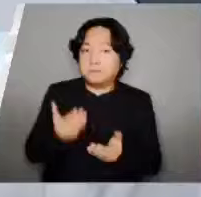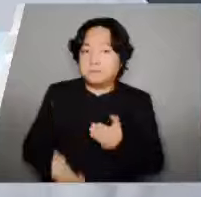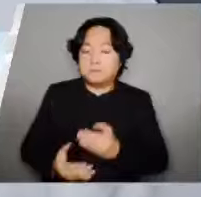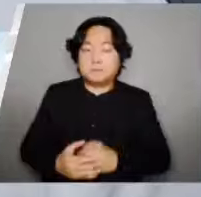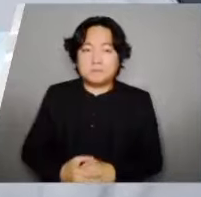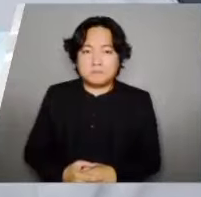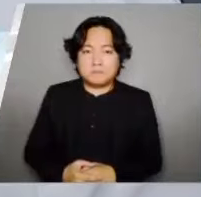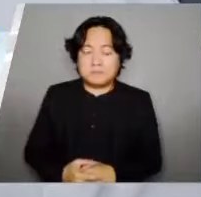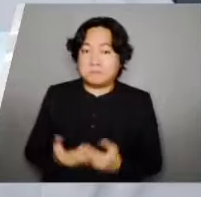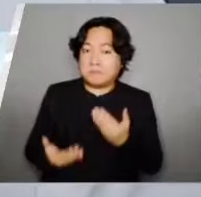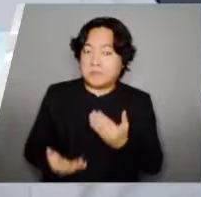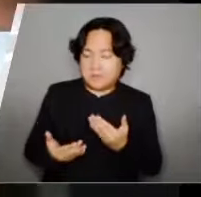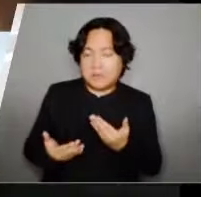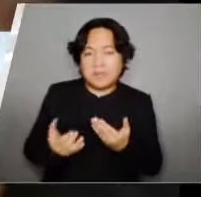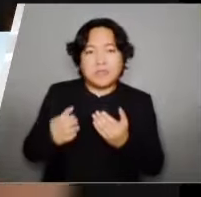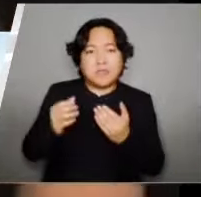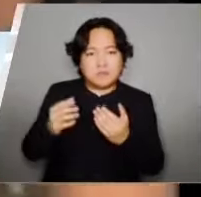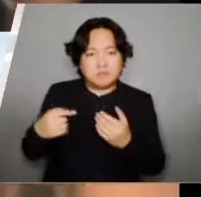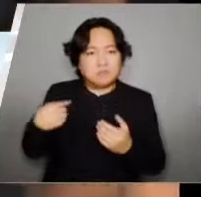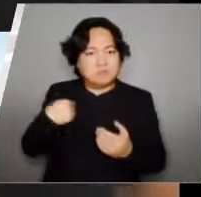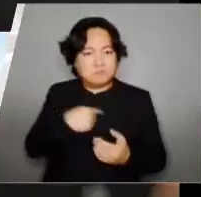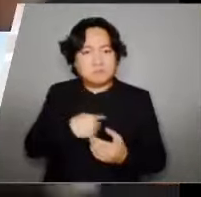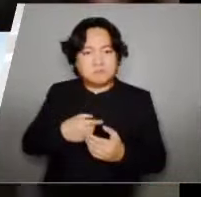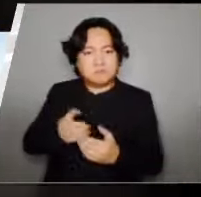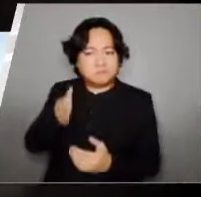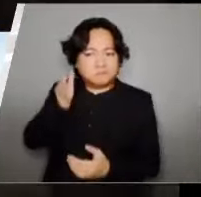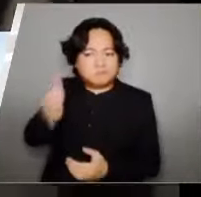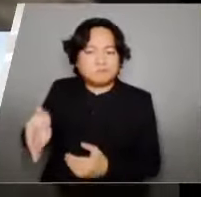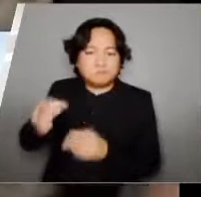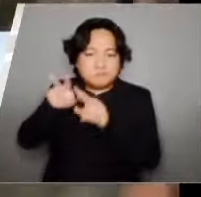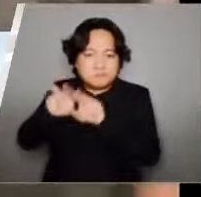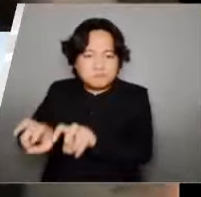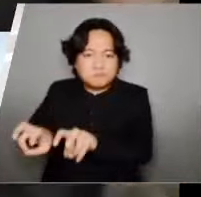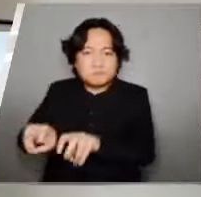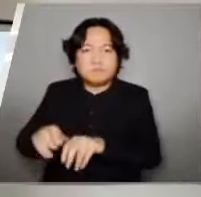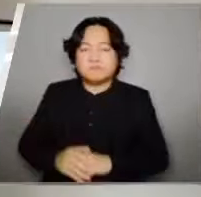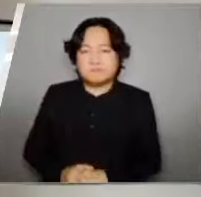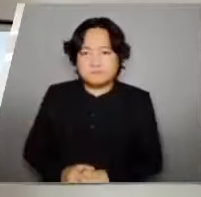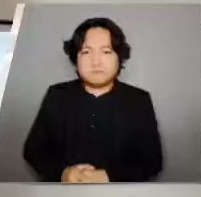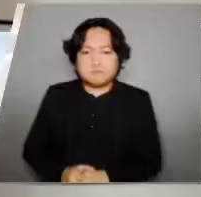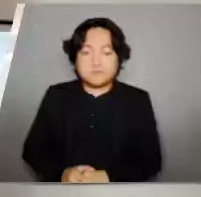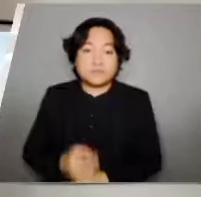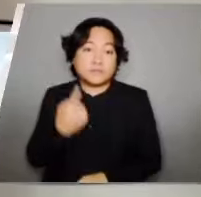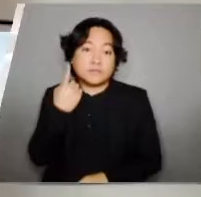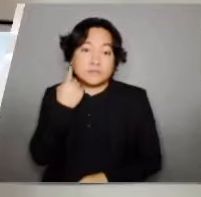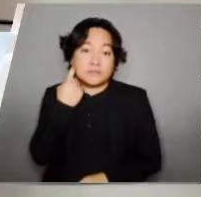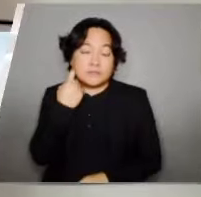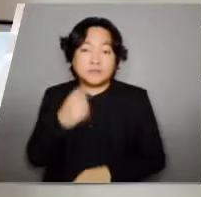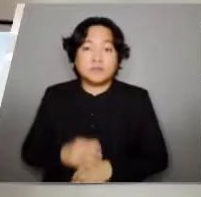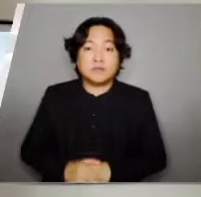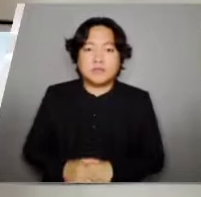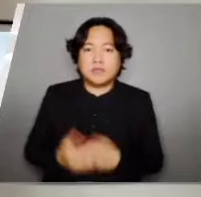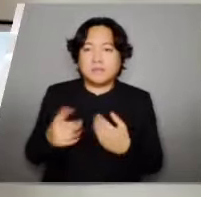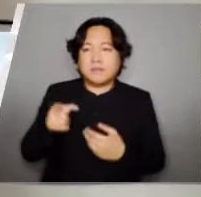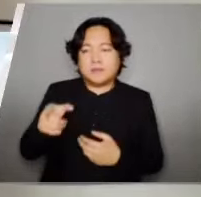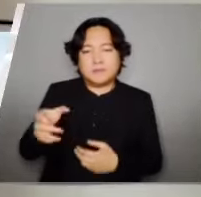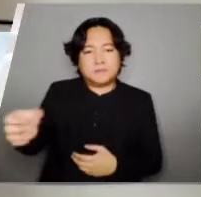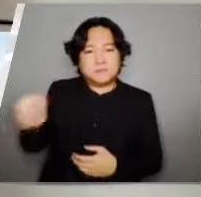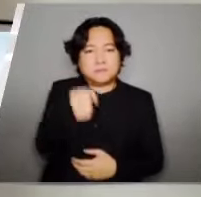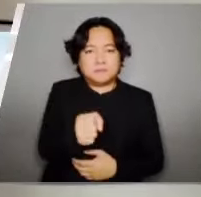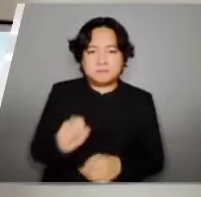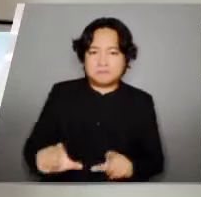either pasukin na namin yun o inspeksyonin. Kanina, sumailalim na sa inquest ng Bureau of Immigration si Tony Yang para sa immigration